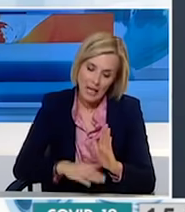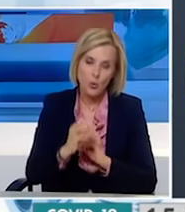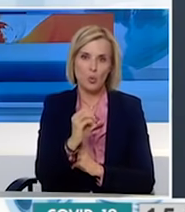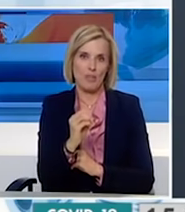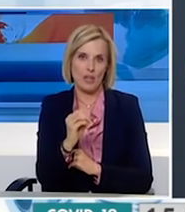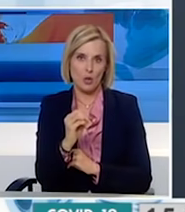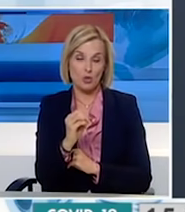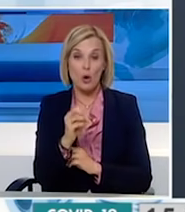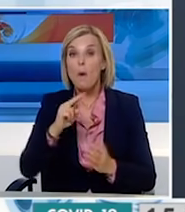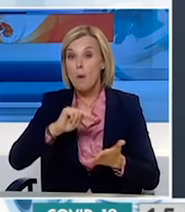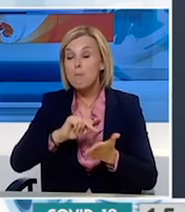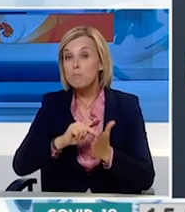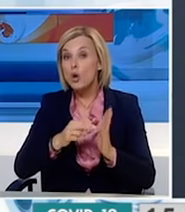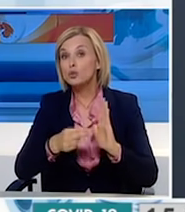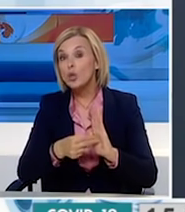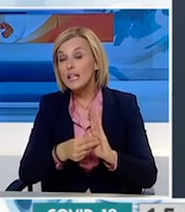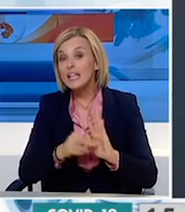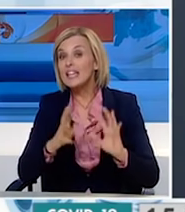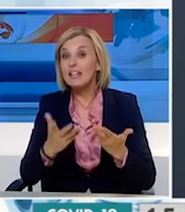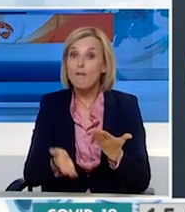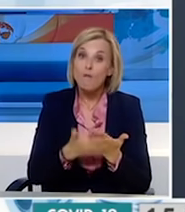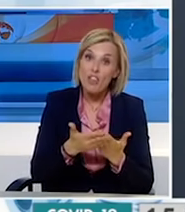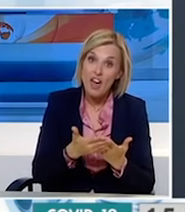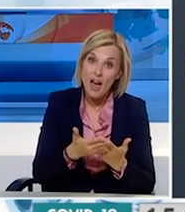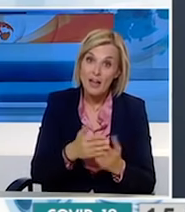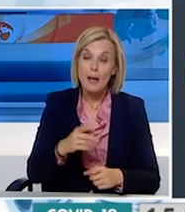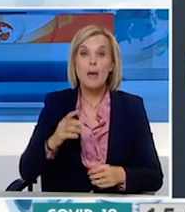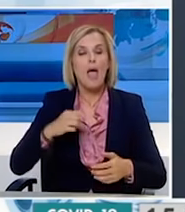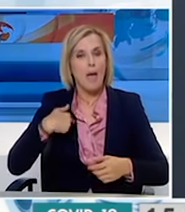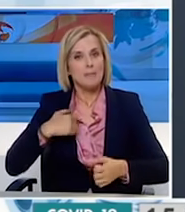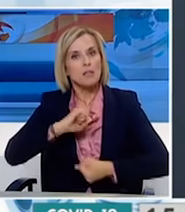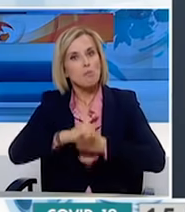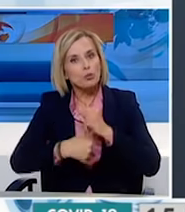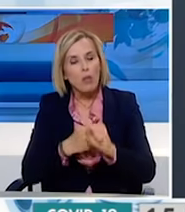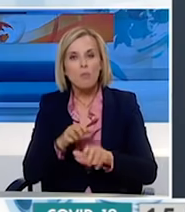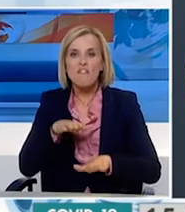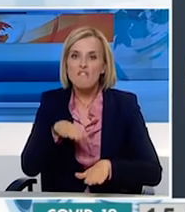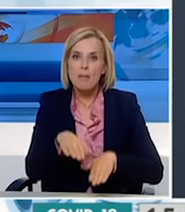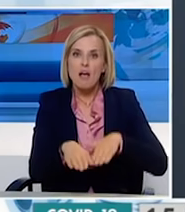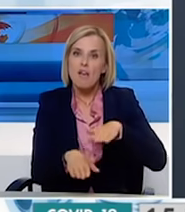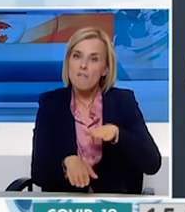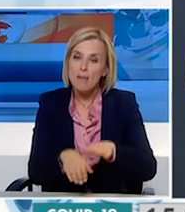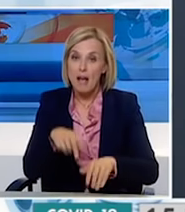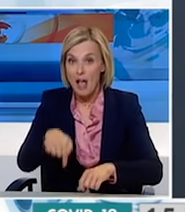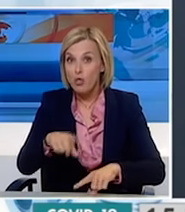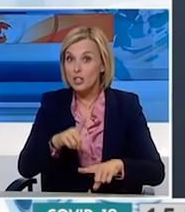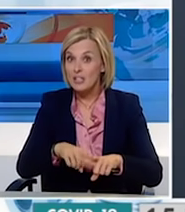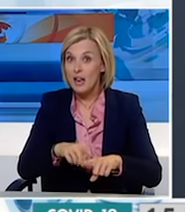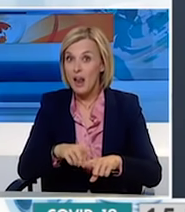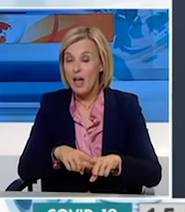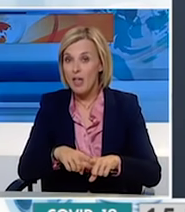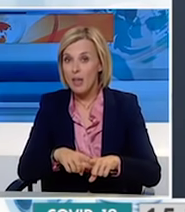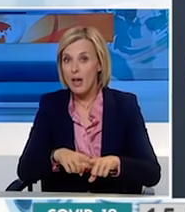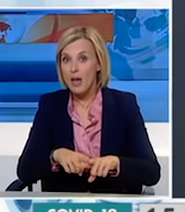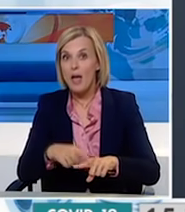να ερμηνεύσουμε το πόσο συμβάλλει το ένα και πόσο το άλλο. Αν τα κάνεις όλα μαζί όμως, συμβάλλει πάρα πολύ. Και σίγουρα στην Ελλάδα το απαγορευτικό ήταν